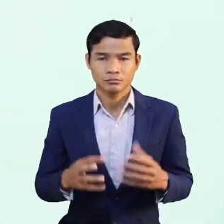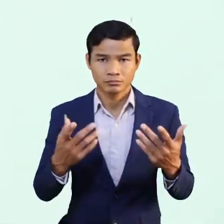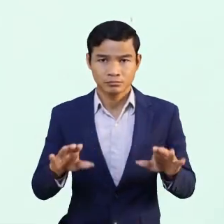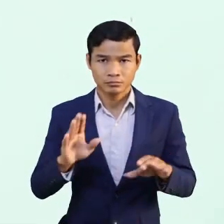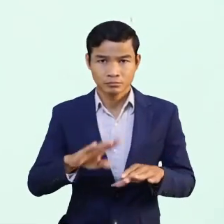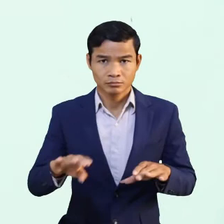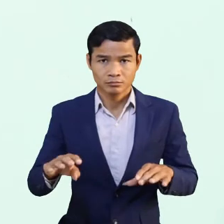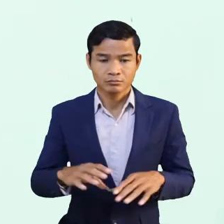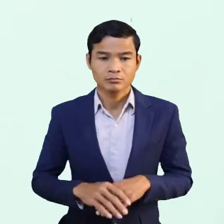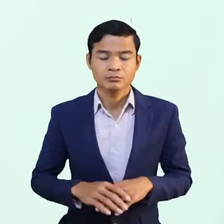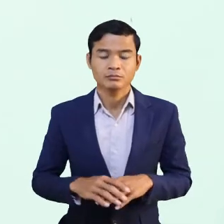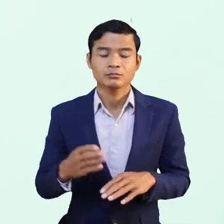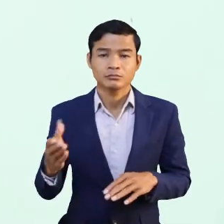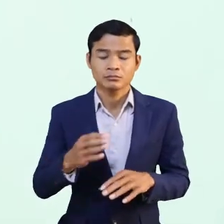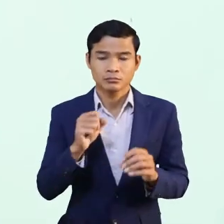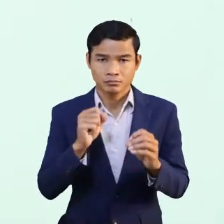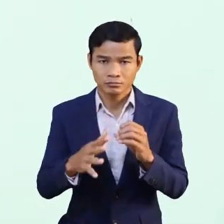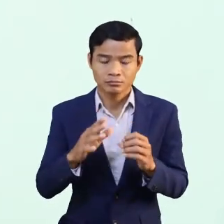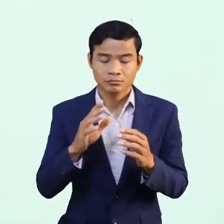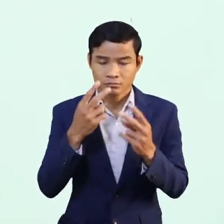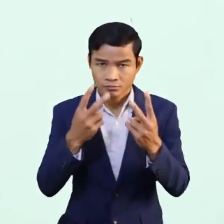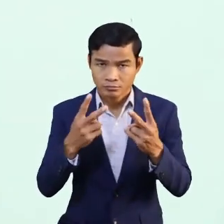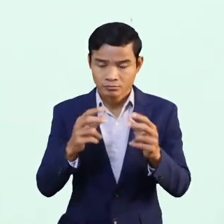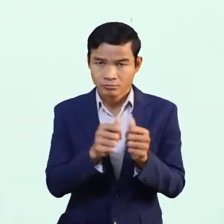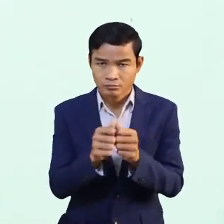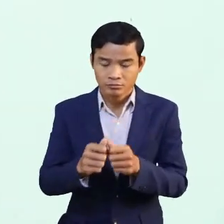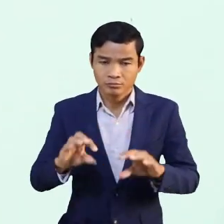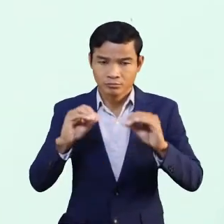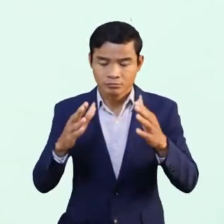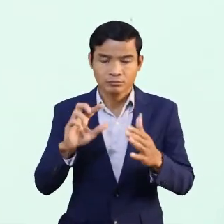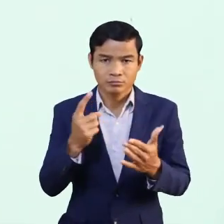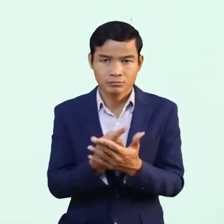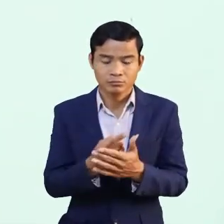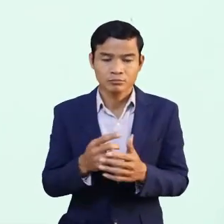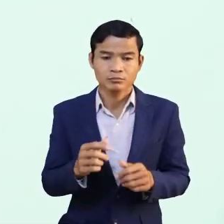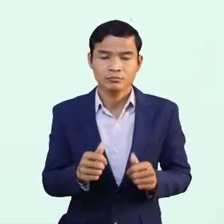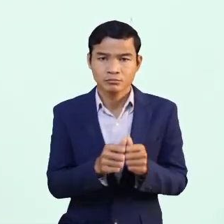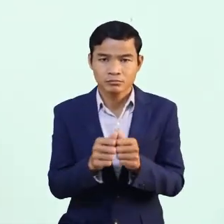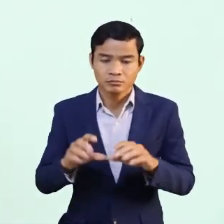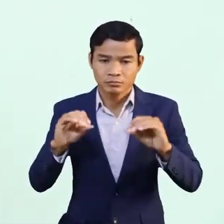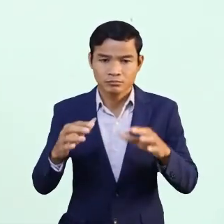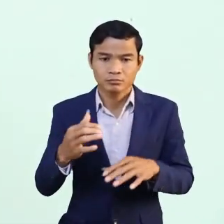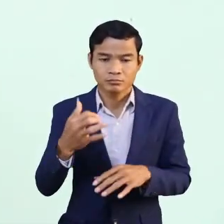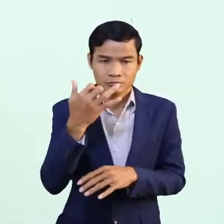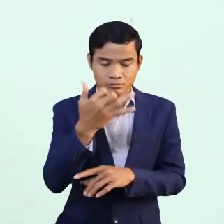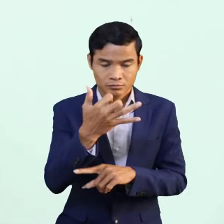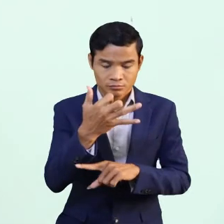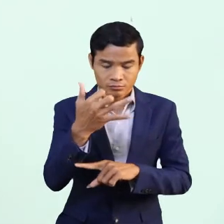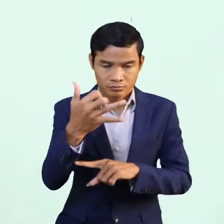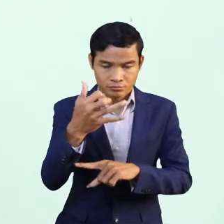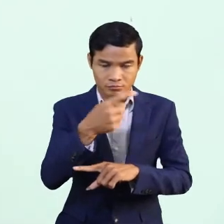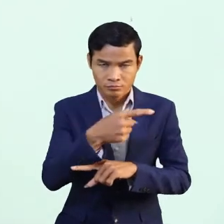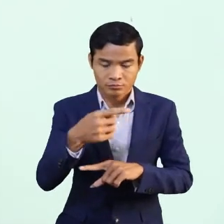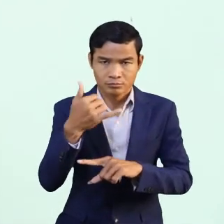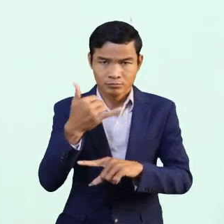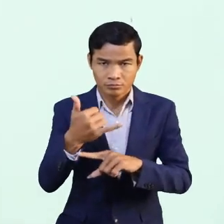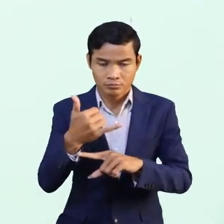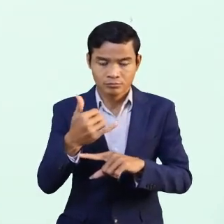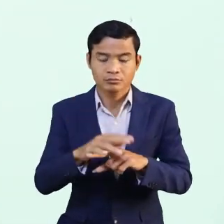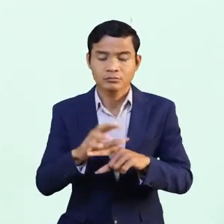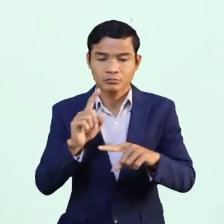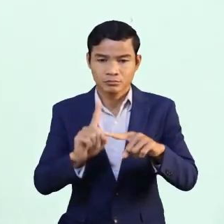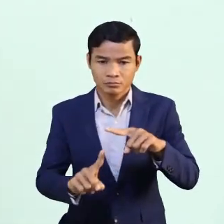តោះរួចរាល់ហើយណាកូនណាចាតោះឥឡូវចាប់ដើមទៀងផ្ទាត់ជាមួយអ្នកគ្រូតោះចូលរួមជាមួយអ្នកគ្រូតោះ7ដក